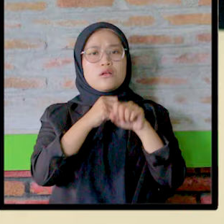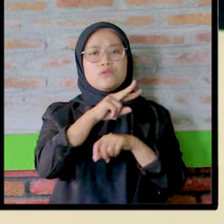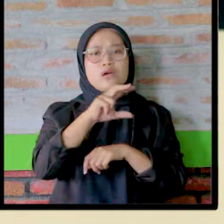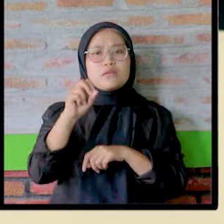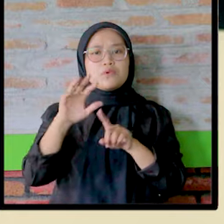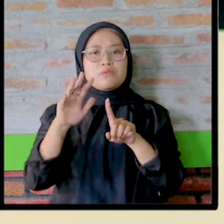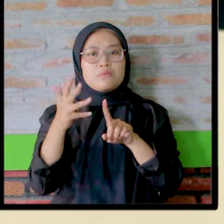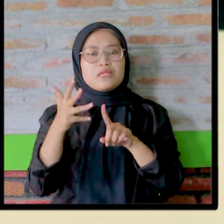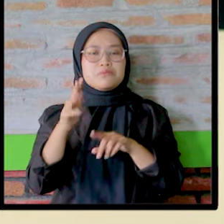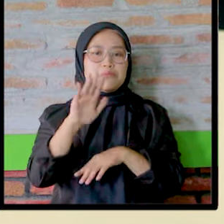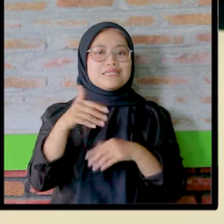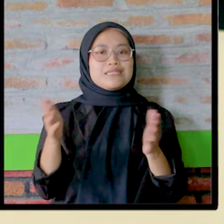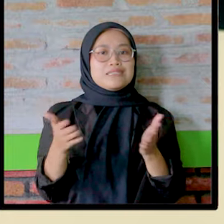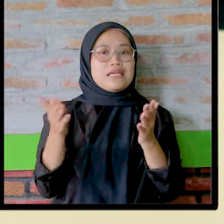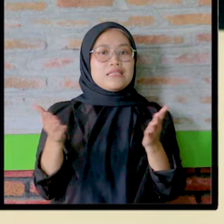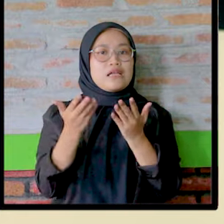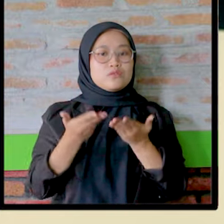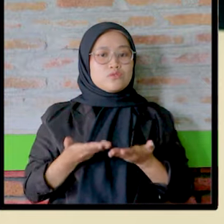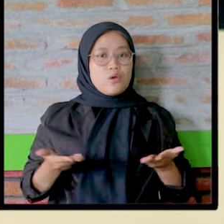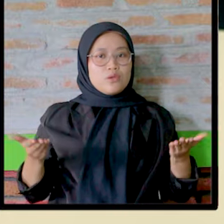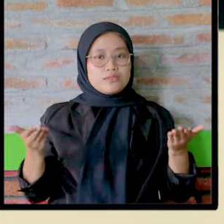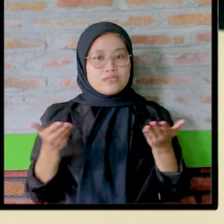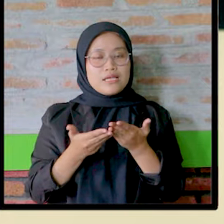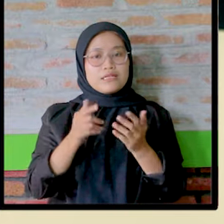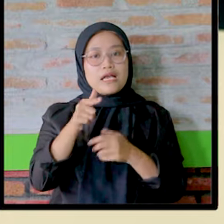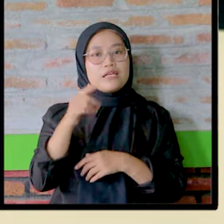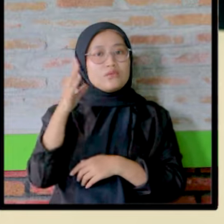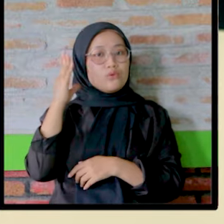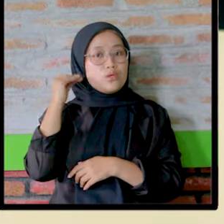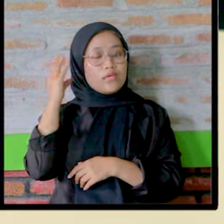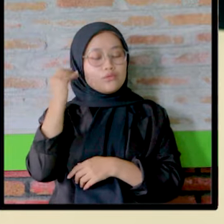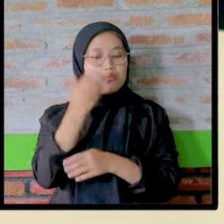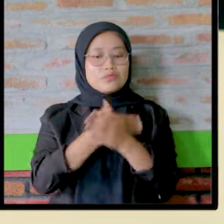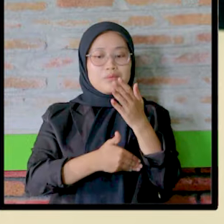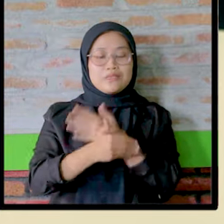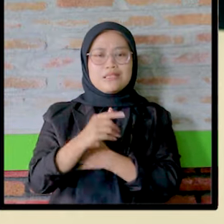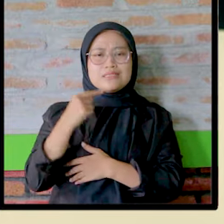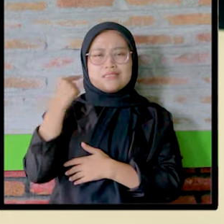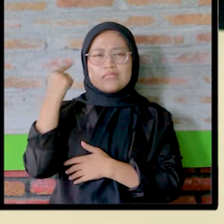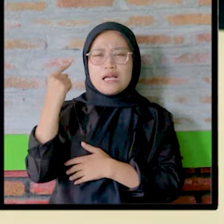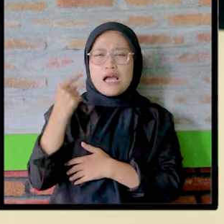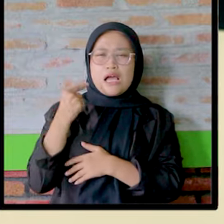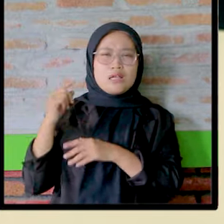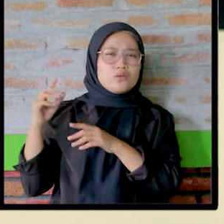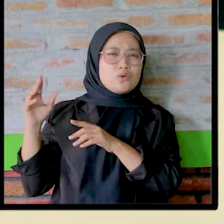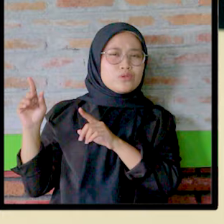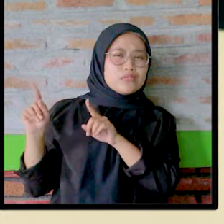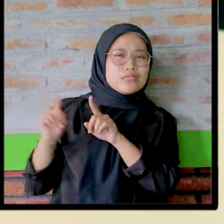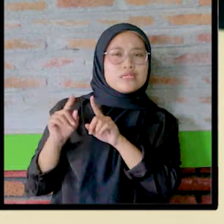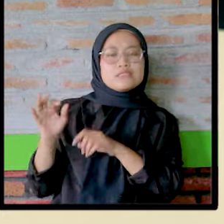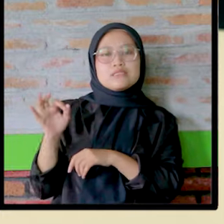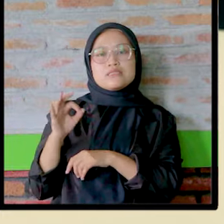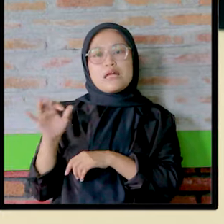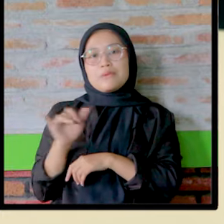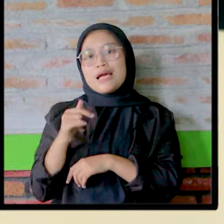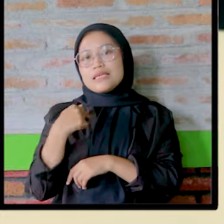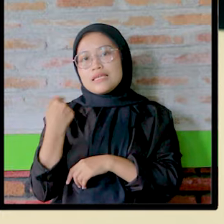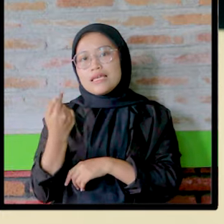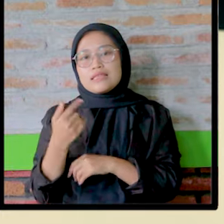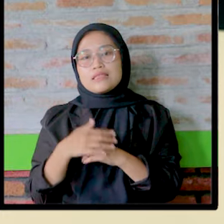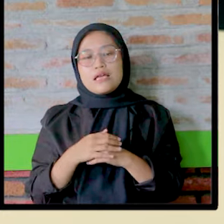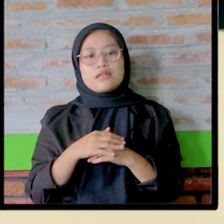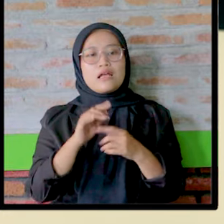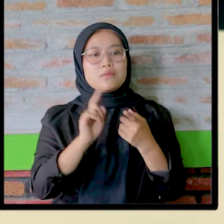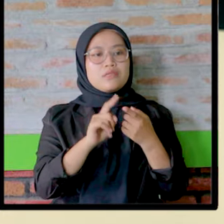Kesejahteraan Sosial juga itu isu disabilitas ini selalu melekat pada diri kita kebetulan dengan teman-teman di